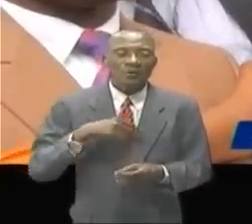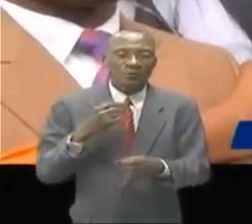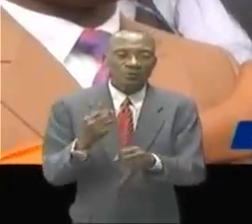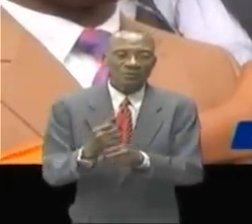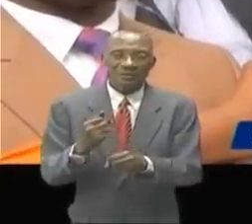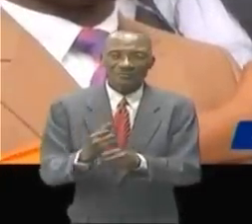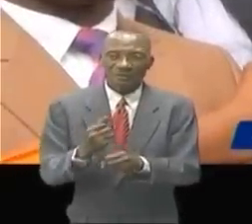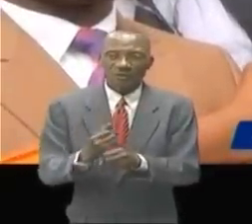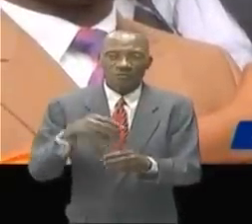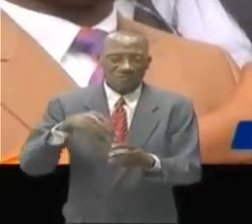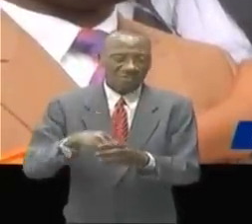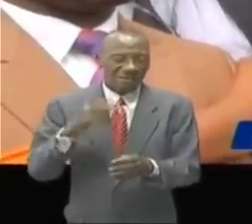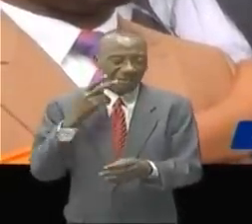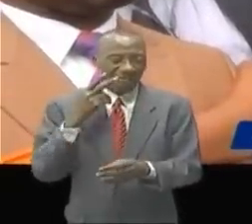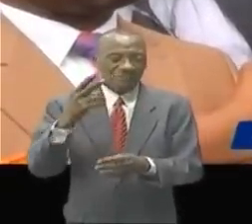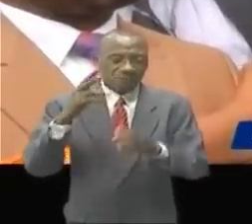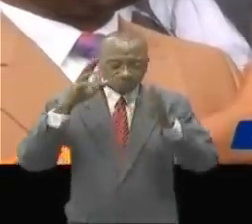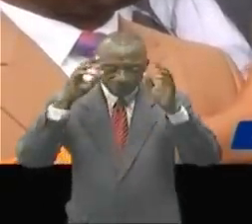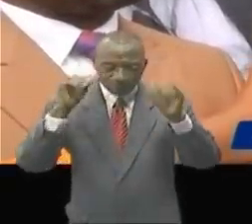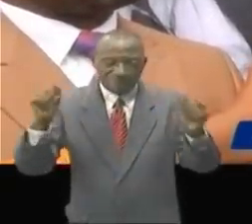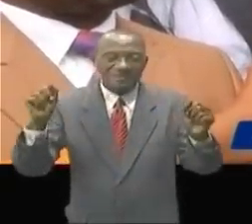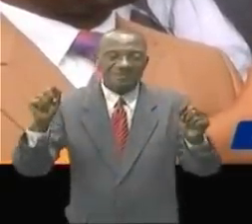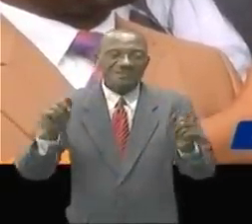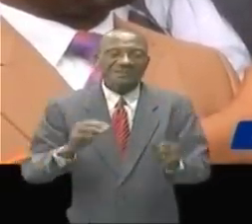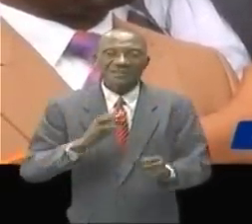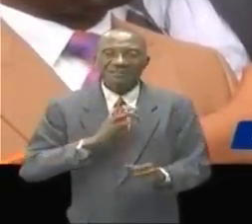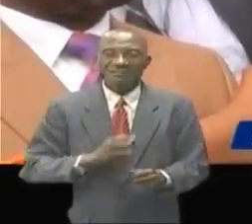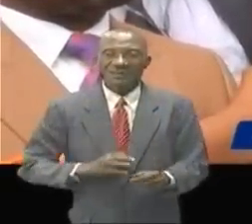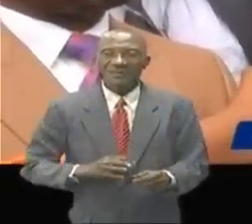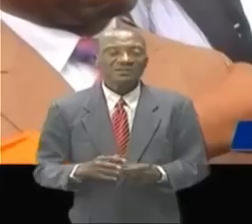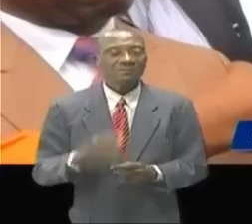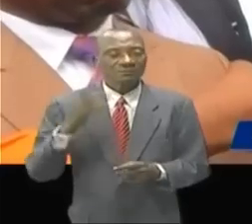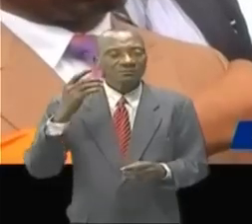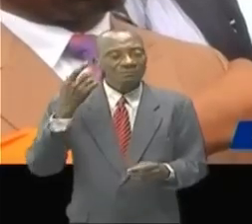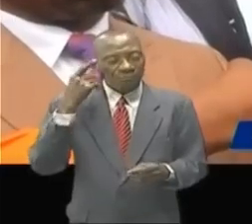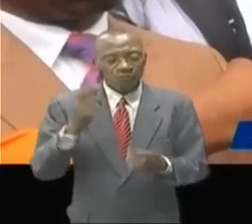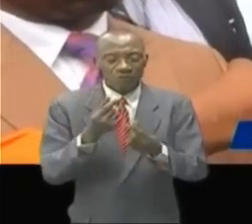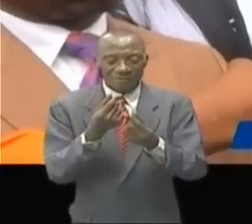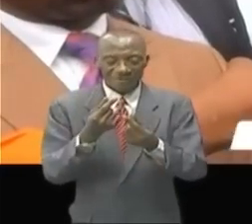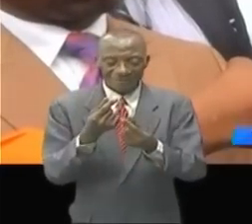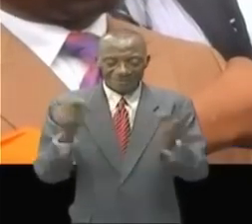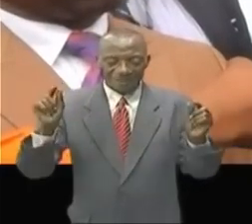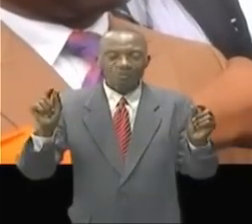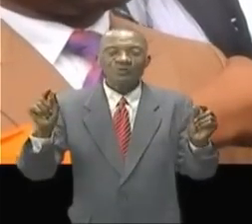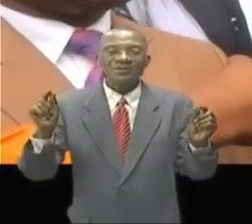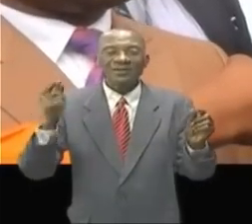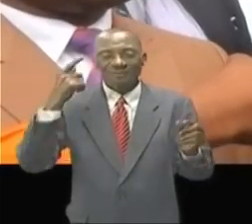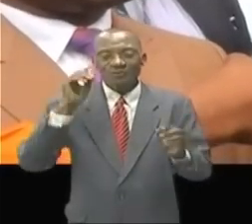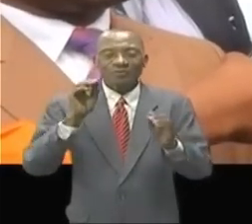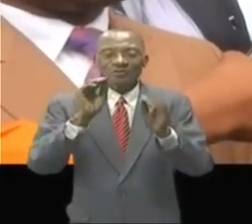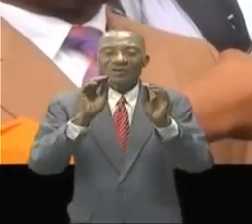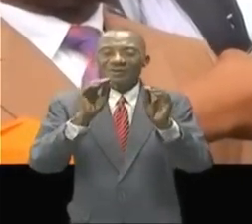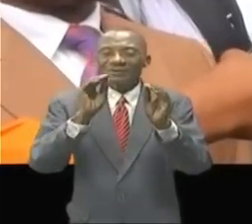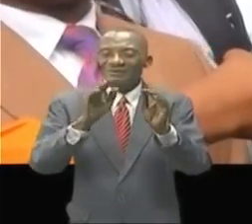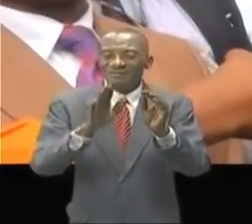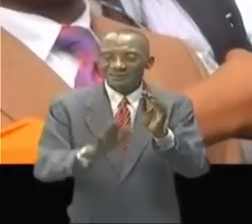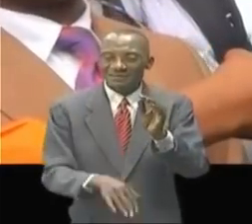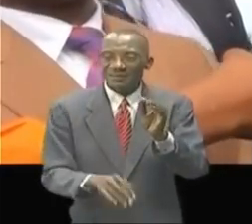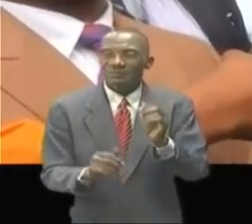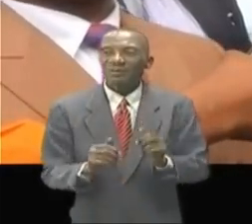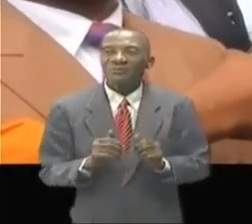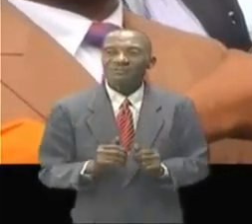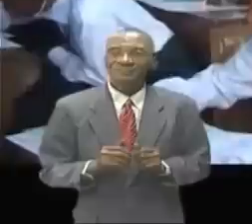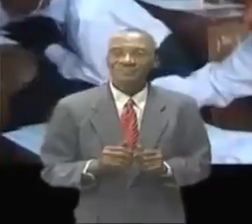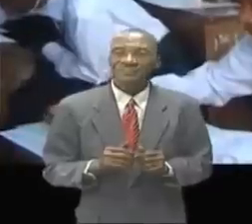du chef de l'État qui passe notamment par la gratuité de l'enseignement. Et nous espérons aussi que la relève